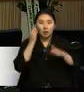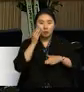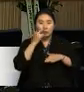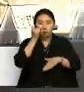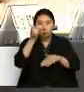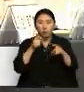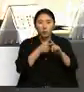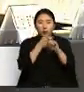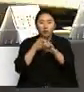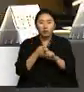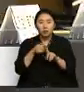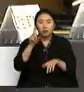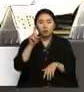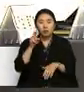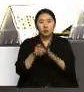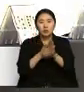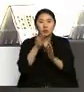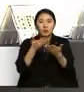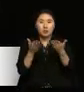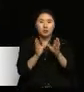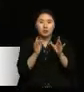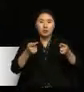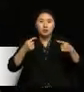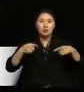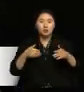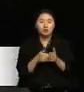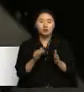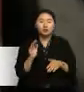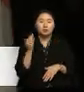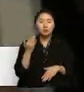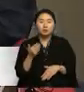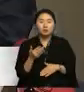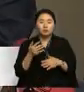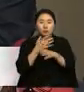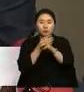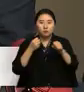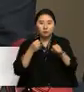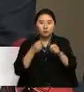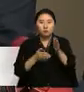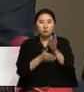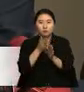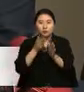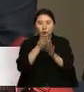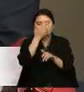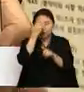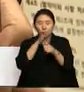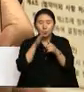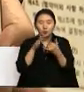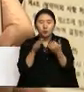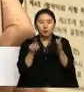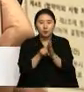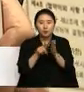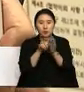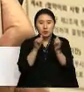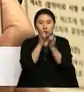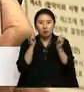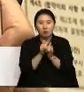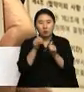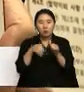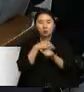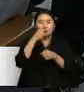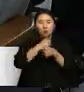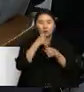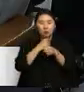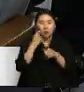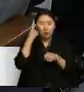네트워크 연합회 등 21개 기관 단체가 참여했습니다 협약에 따라 이들 기관은 청소년을 존중하는 사회 분위기 조성과